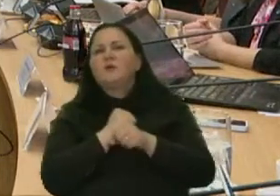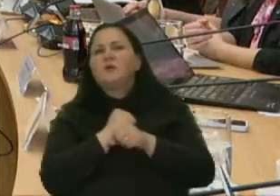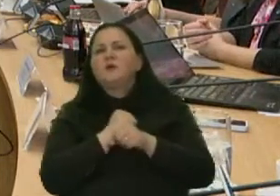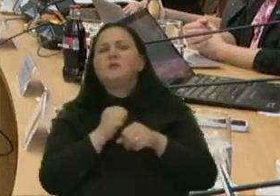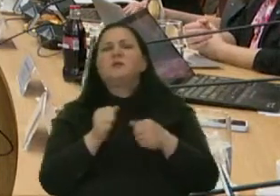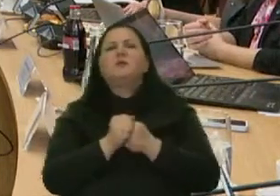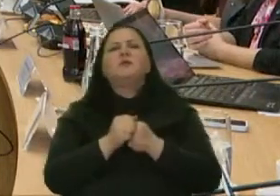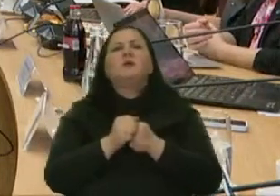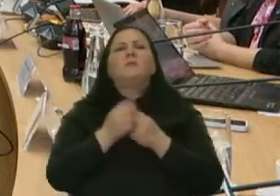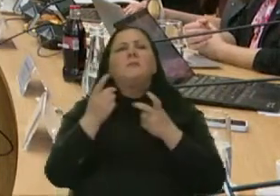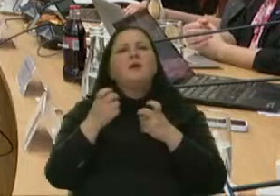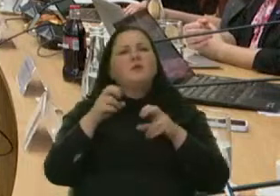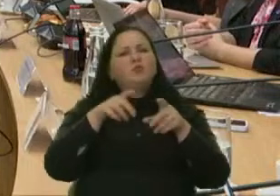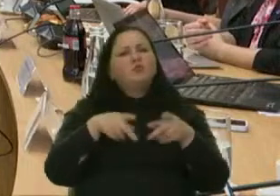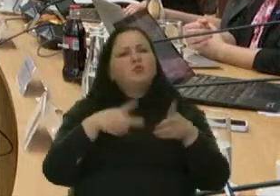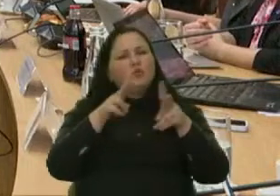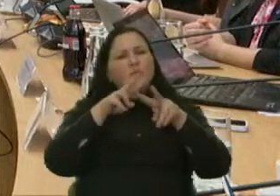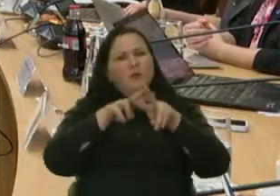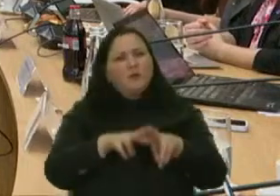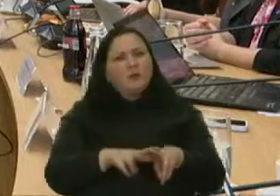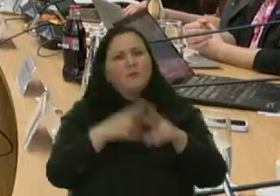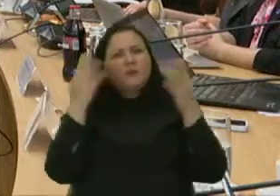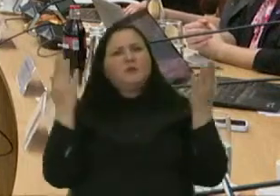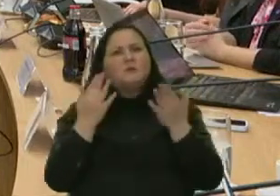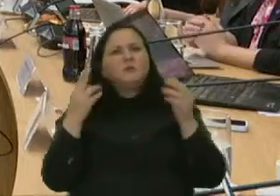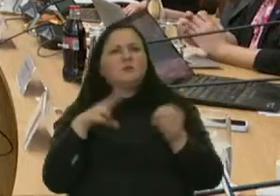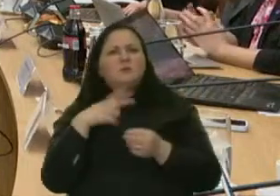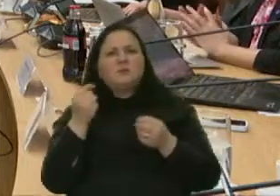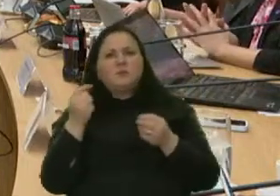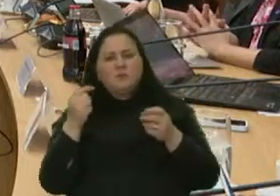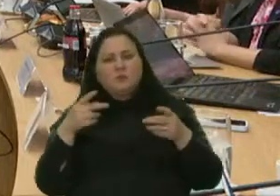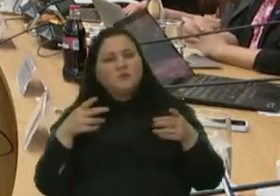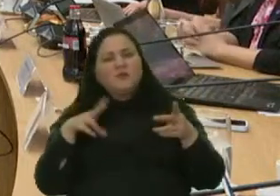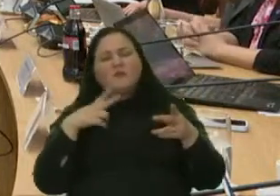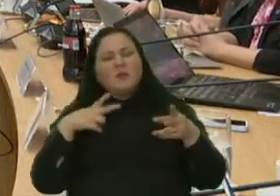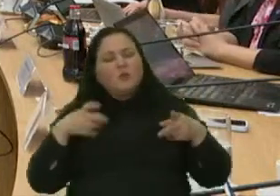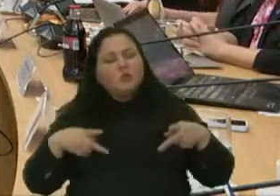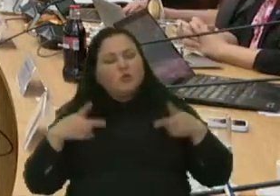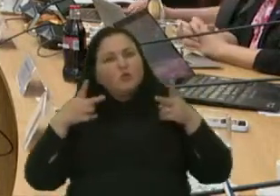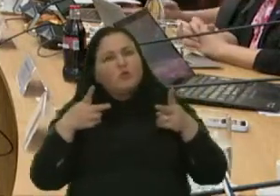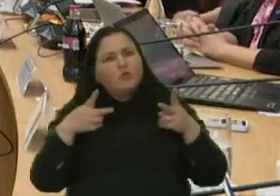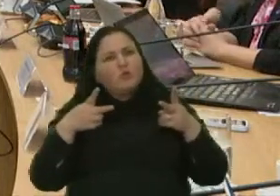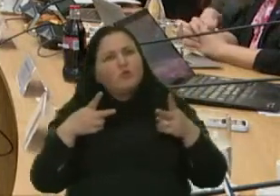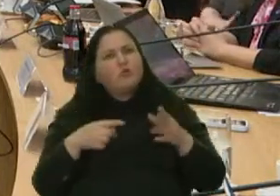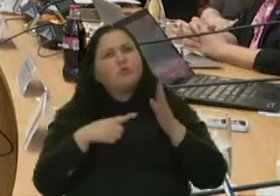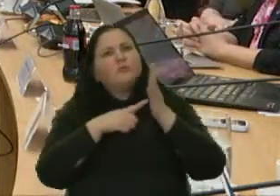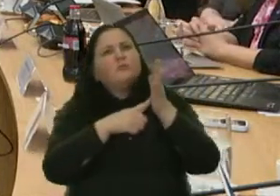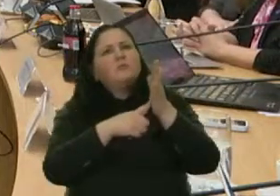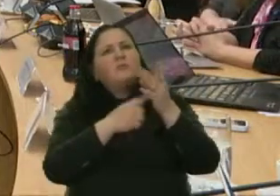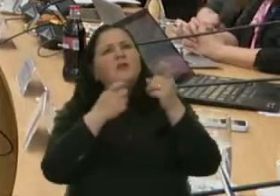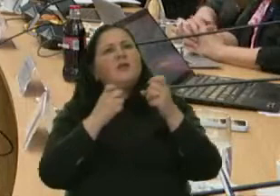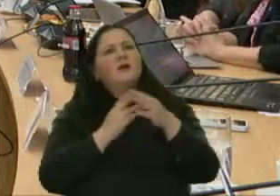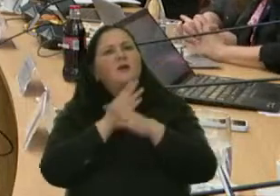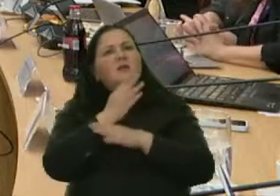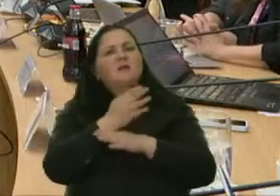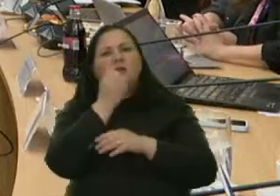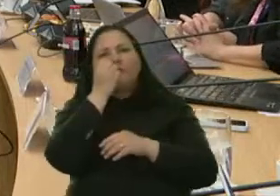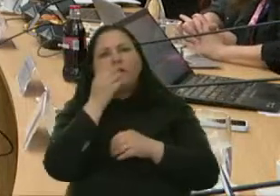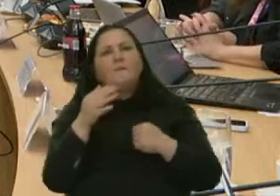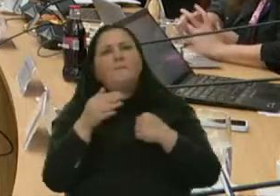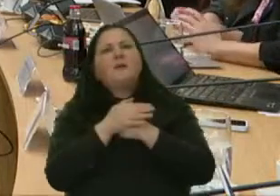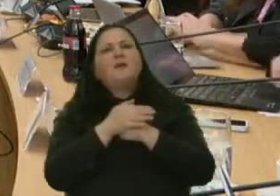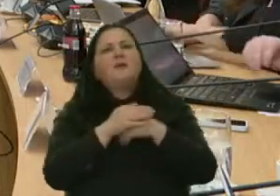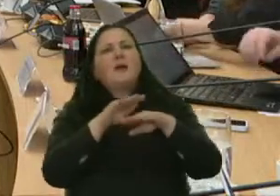pe segmentele rămase restante astfel încât să avem bandă dedicată unică de la intrarea dinpre Florești până la baza